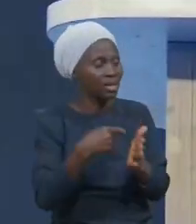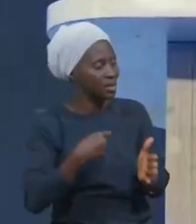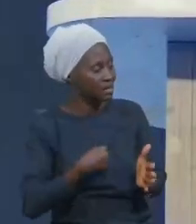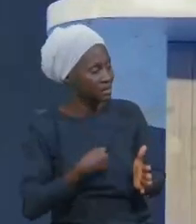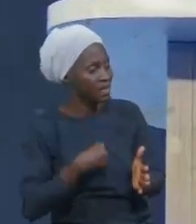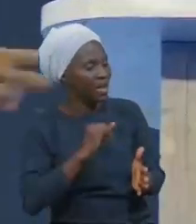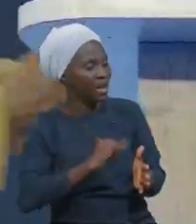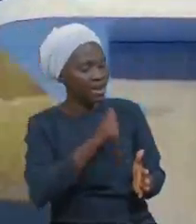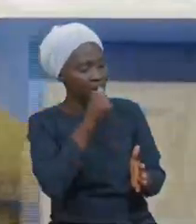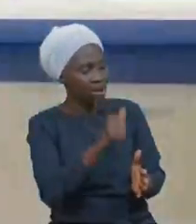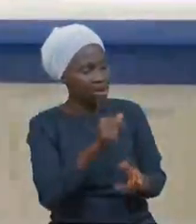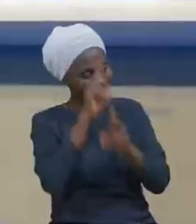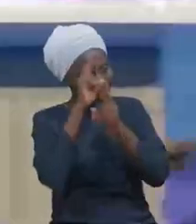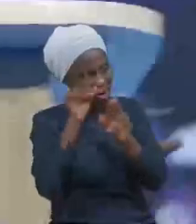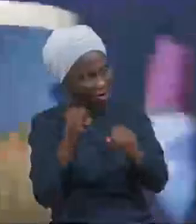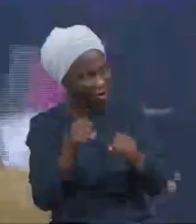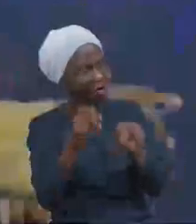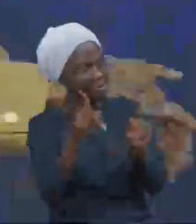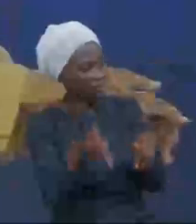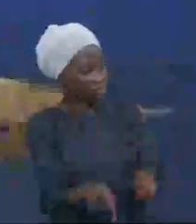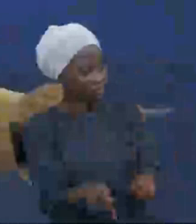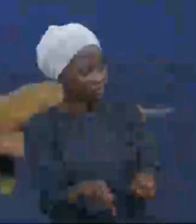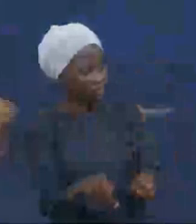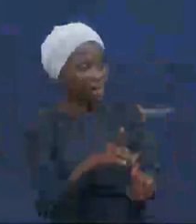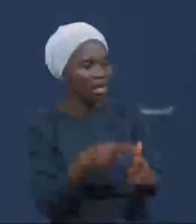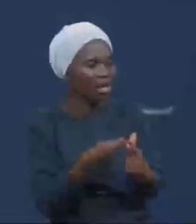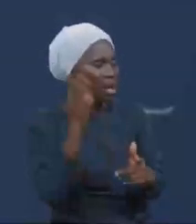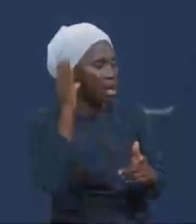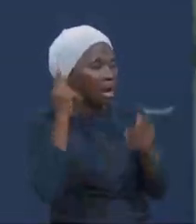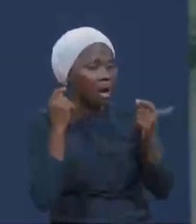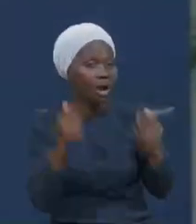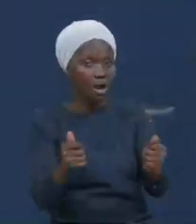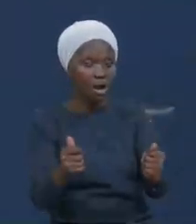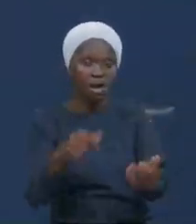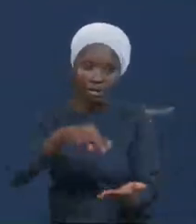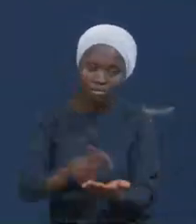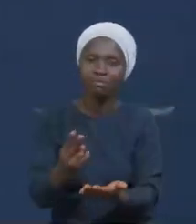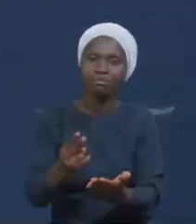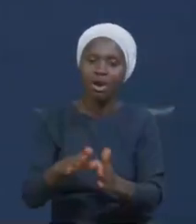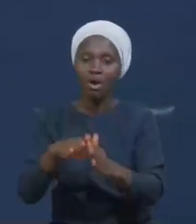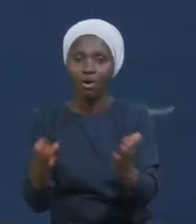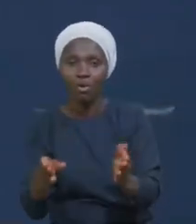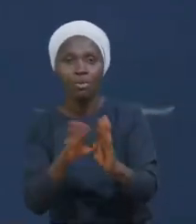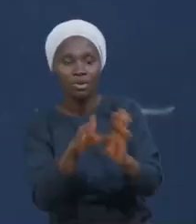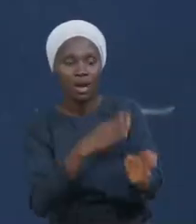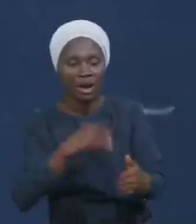Et rapidement, tu te lèves, tu ouvres la porte et tu le reçois.